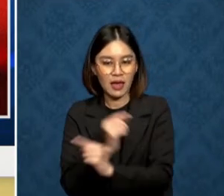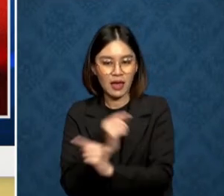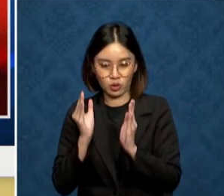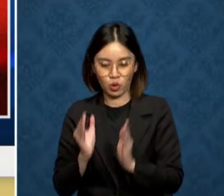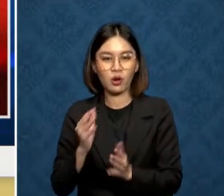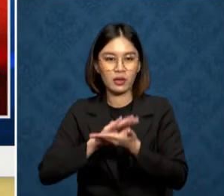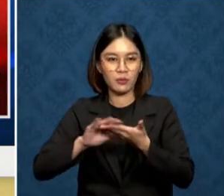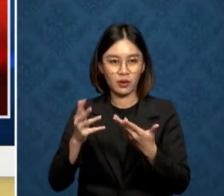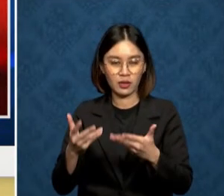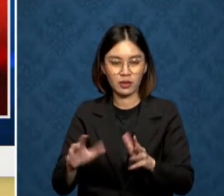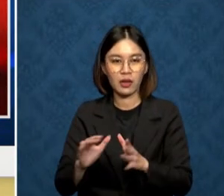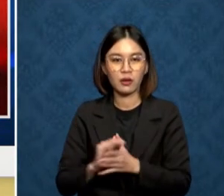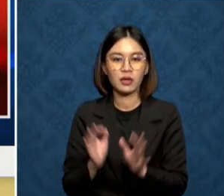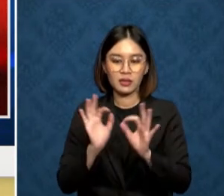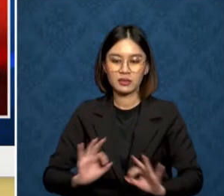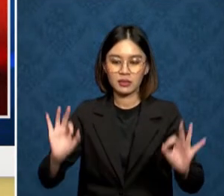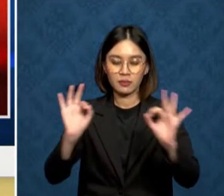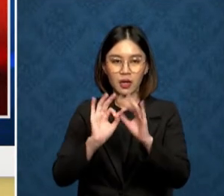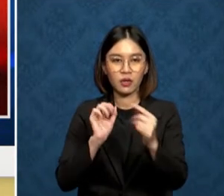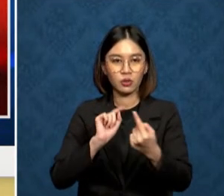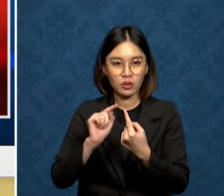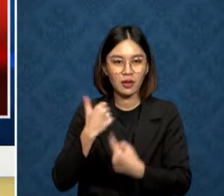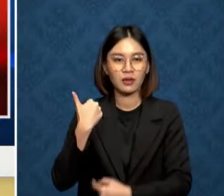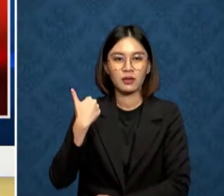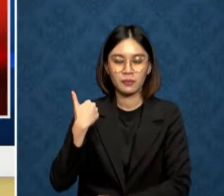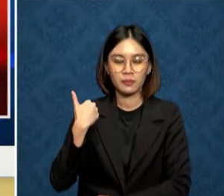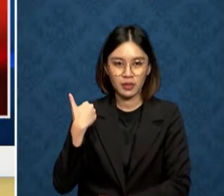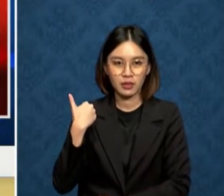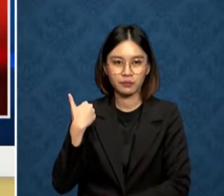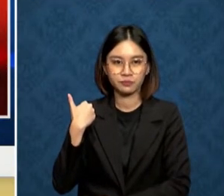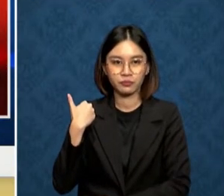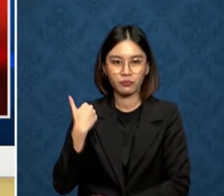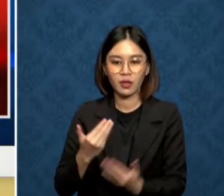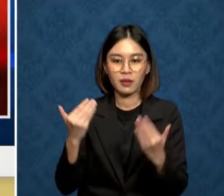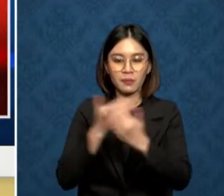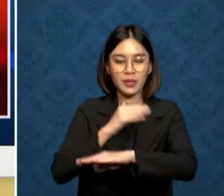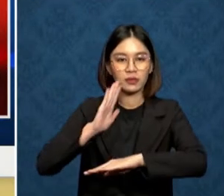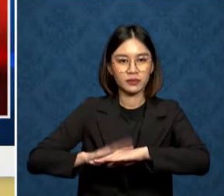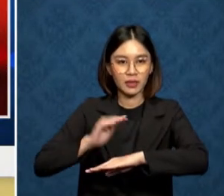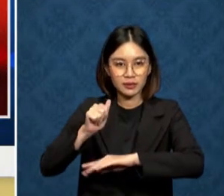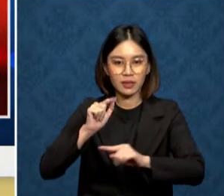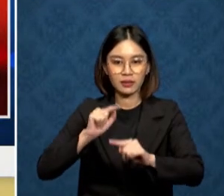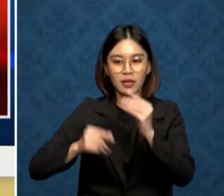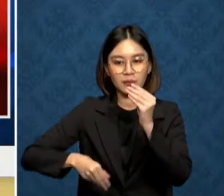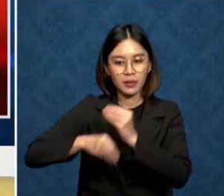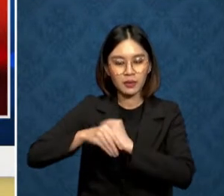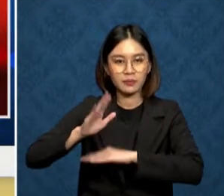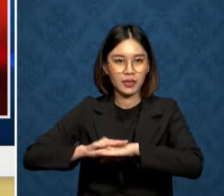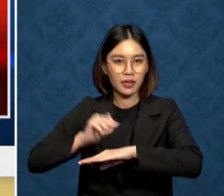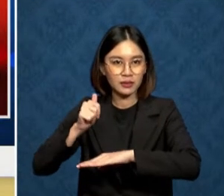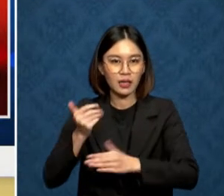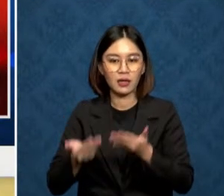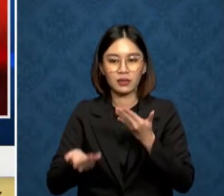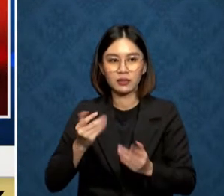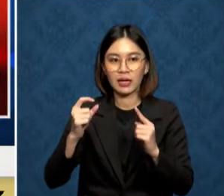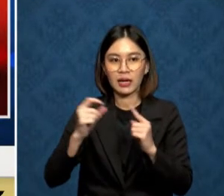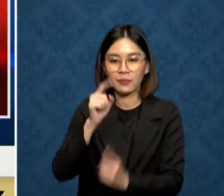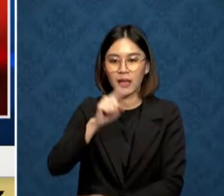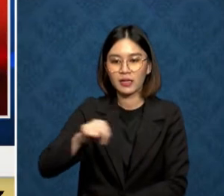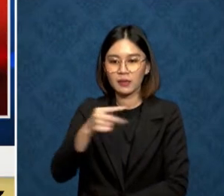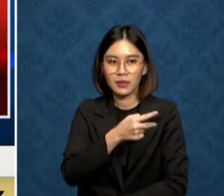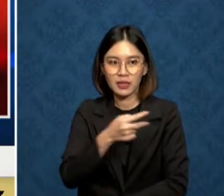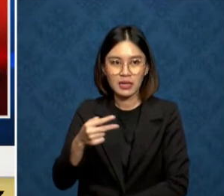้ครับเพ fueraฉะนั้น เราควจะมีการเปลี่ยนทักษะเสริมทกษะหรอภษาอกฤษเขา